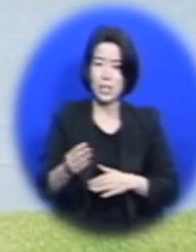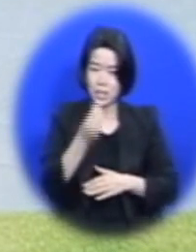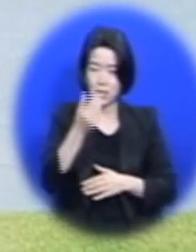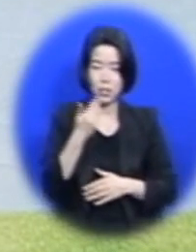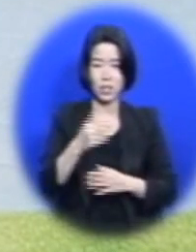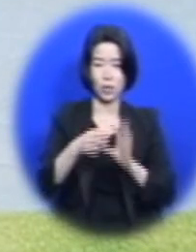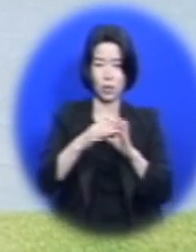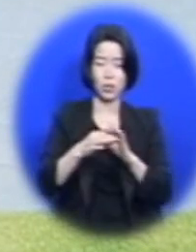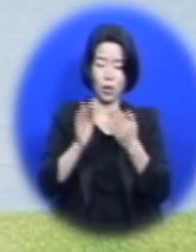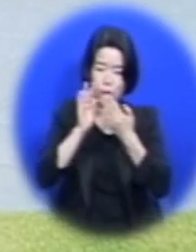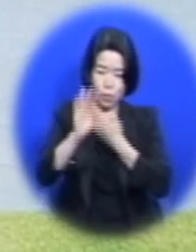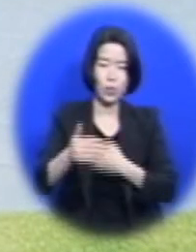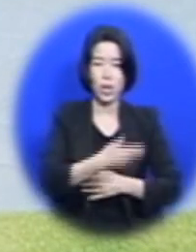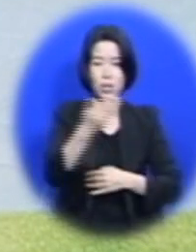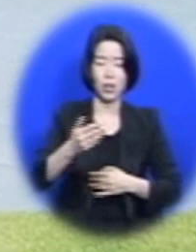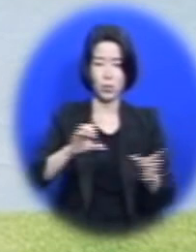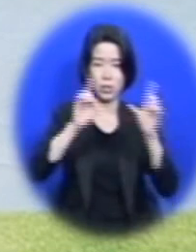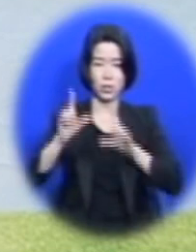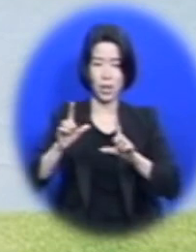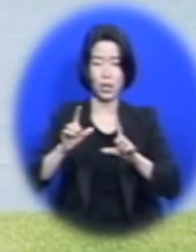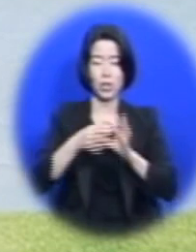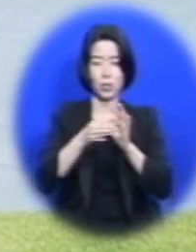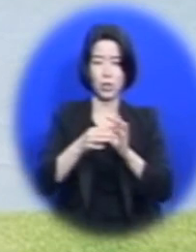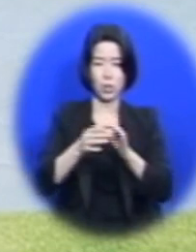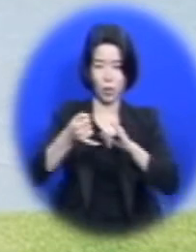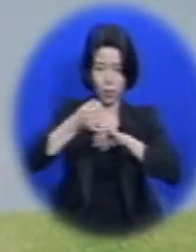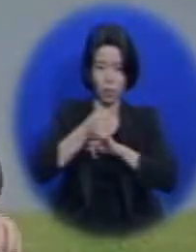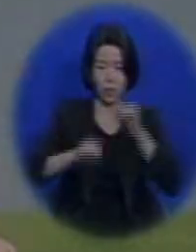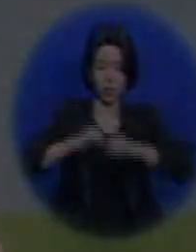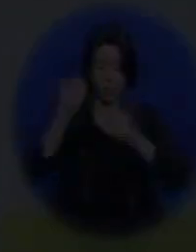그리고 이후에 여러분의 삶을 통하여 반드시 역사해 주실 것입니다. 기도하겠습니다.